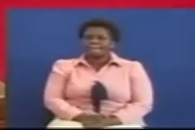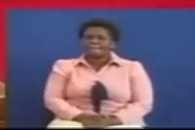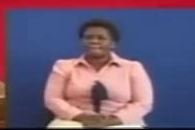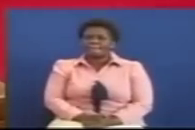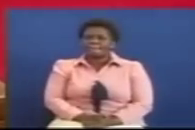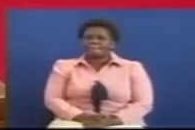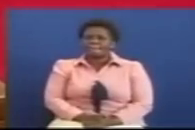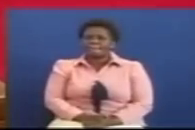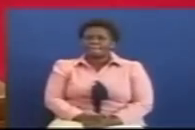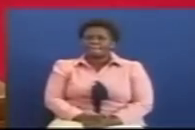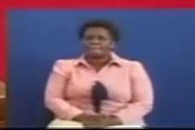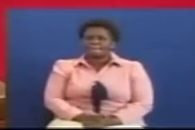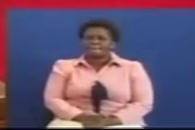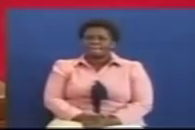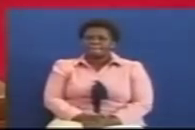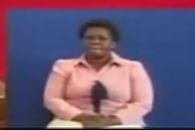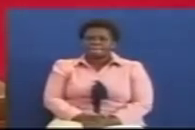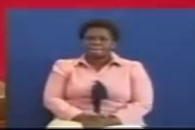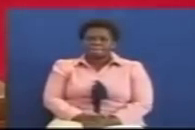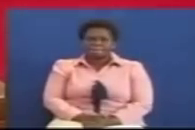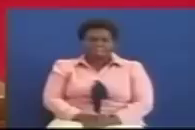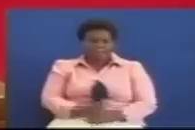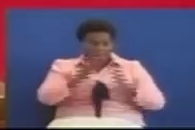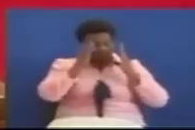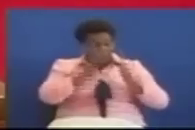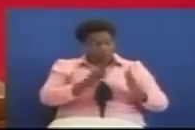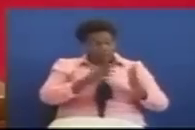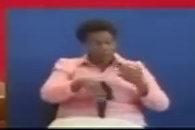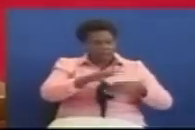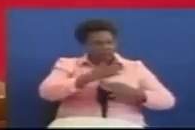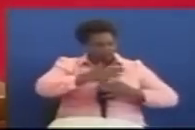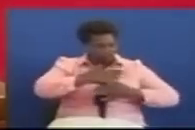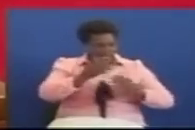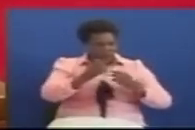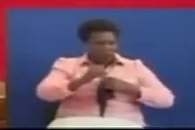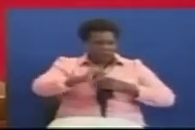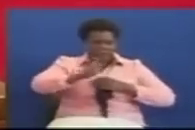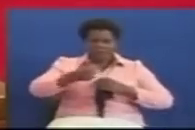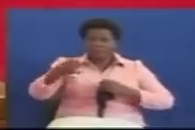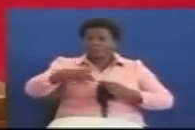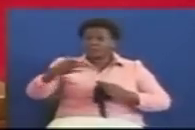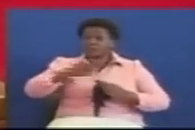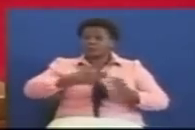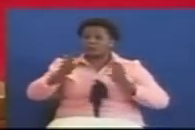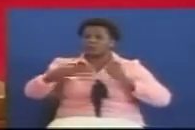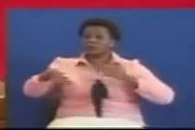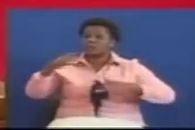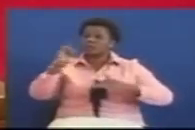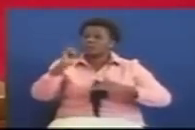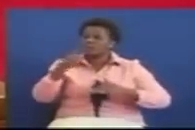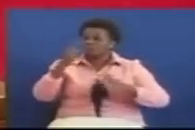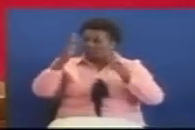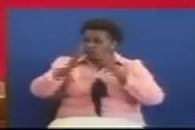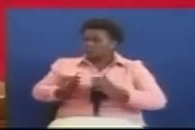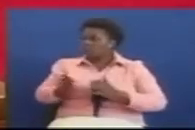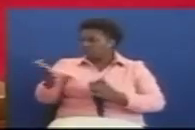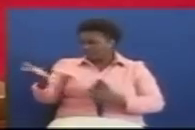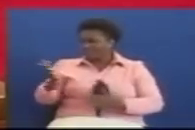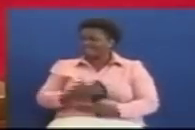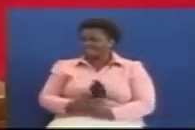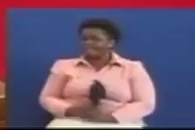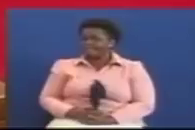Nashukuru Mheshimiwa Mwenyekiti. Kwa niaba ya Waziri wa Kilimo napenda kujibu maswali mawili ya